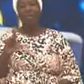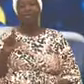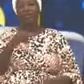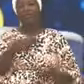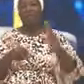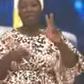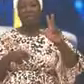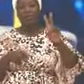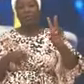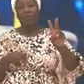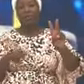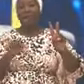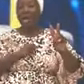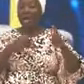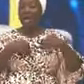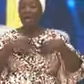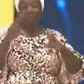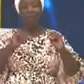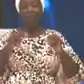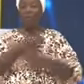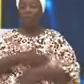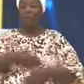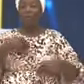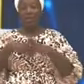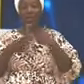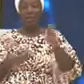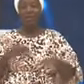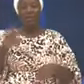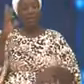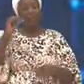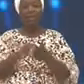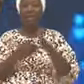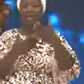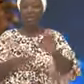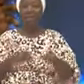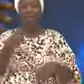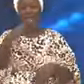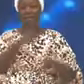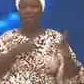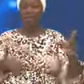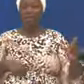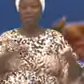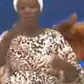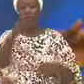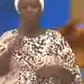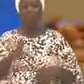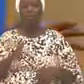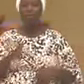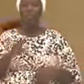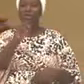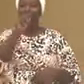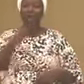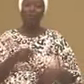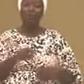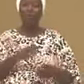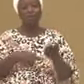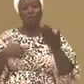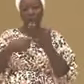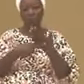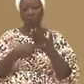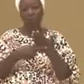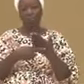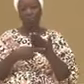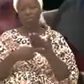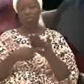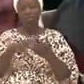celui qui me dit le seigneur l'éternel convertissez vous donc revenez quand